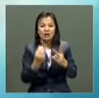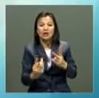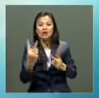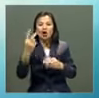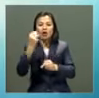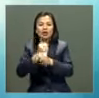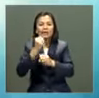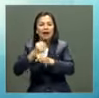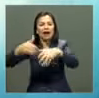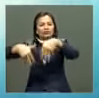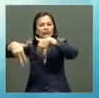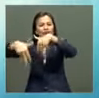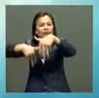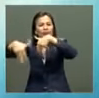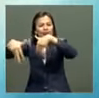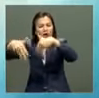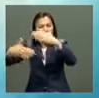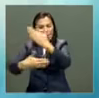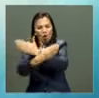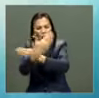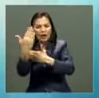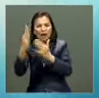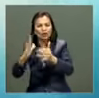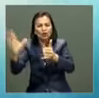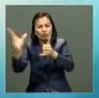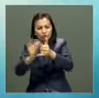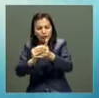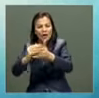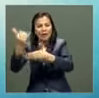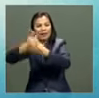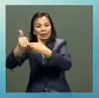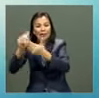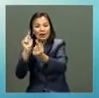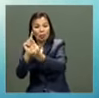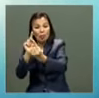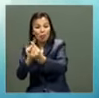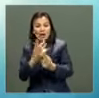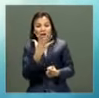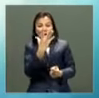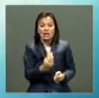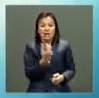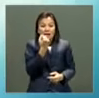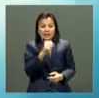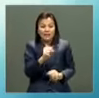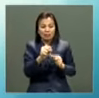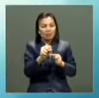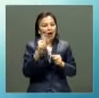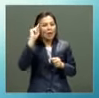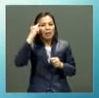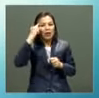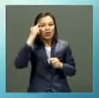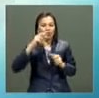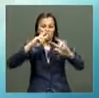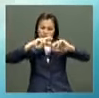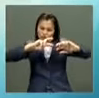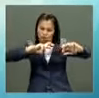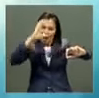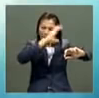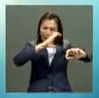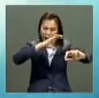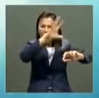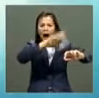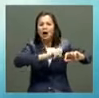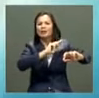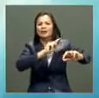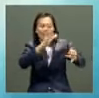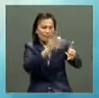ถานที่แออัดหรือใกล้ชิดกับผู้ป่วยต่างชาตินะครับอีก10รายที่ต้องหาข้อมูลเพิ่มเติมมาดูตามจังหวัดยังคงเดิม